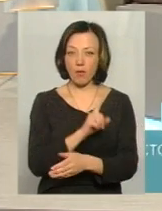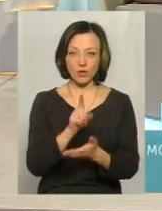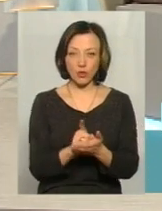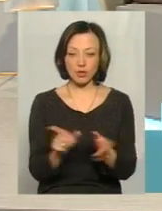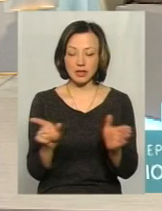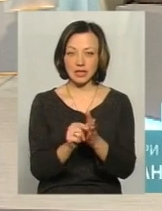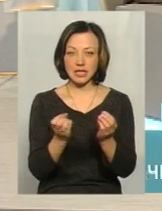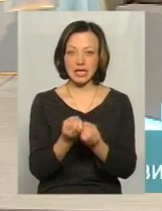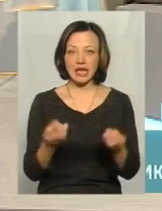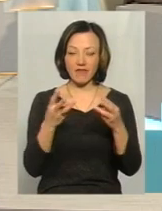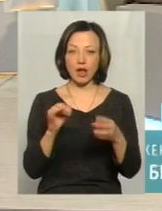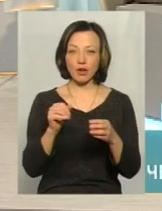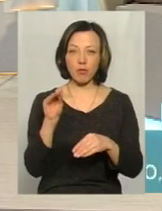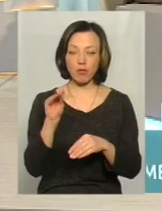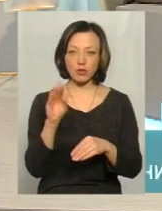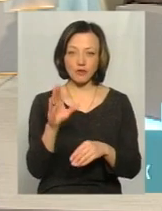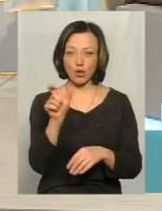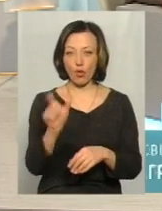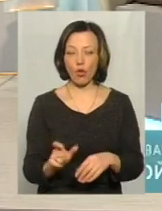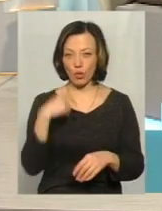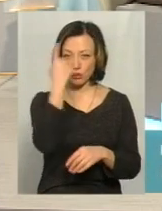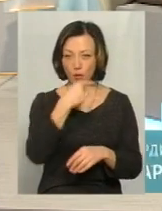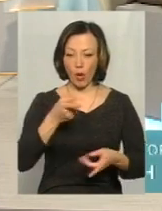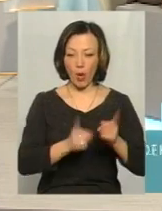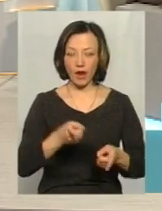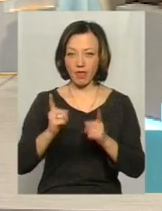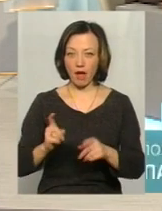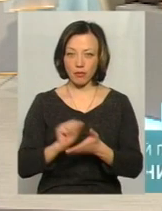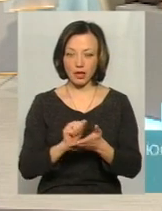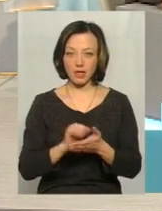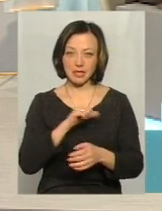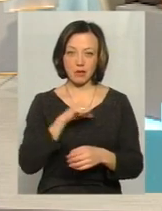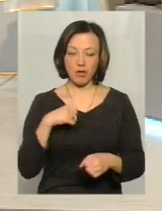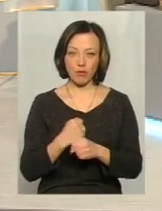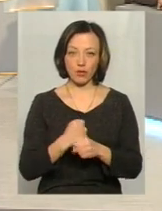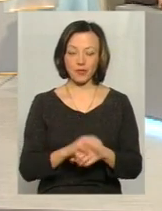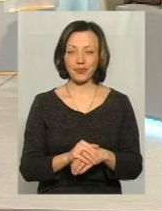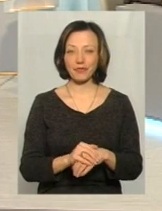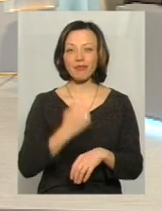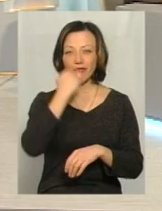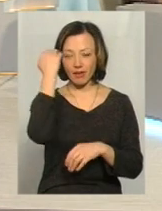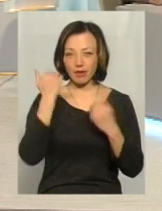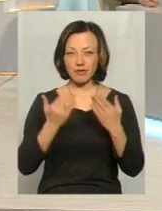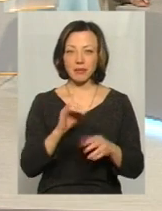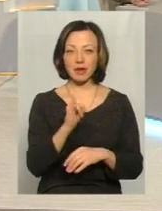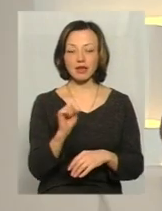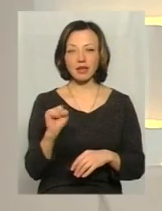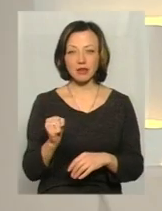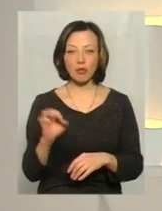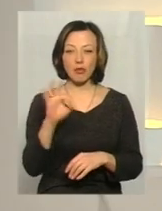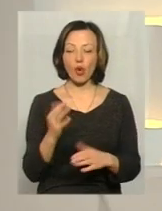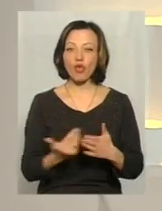сертифікатом і посвідченням особи з оригіналами, і, звичайно ж, сама робота. Дякую. Дякую вам, Ірина Андріївна.